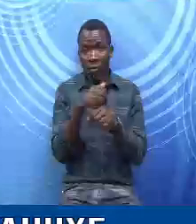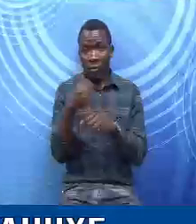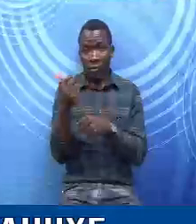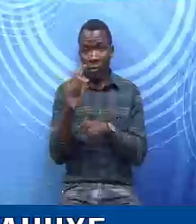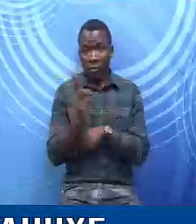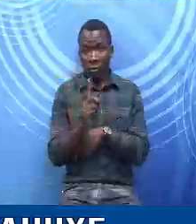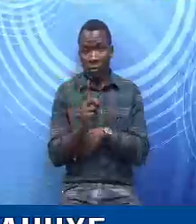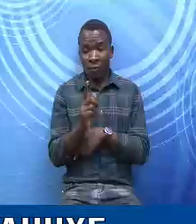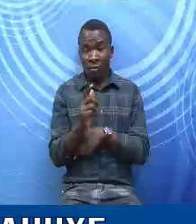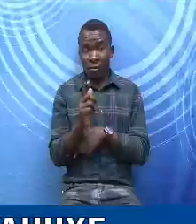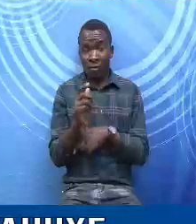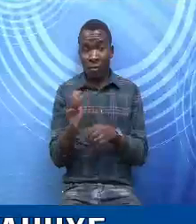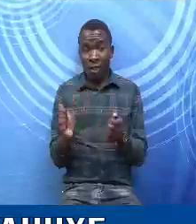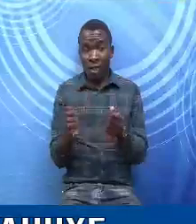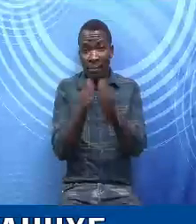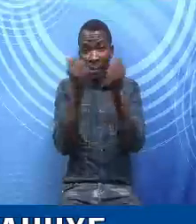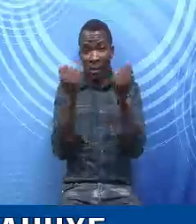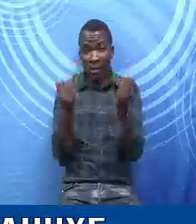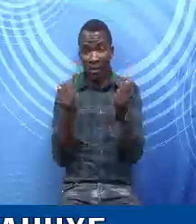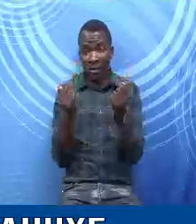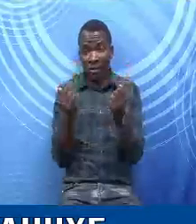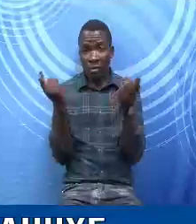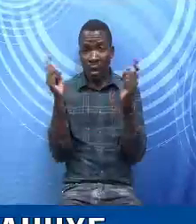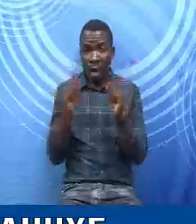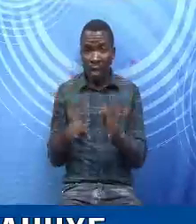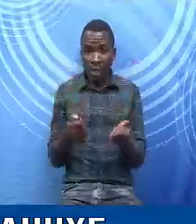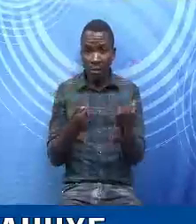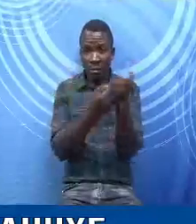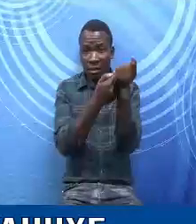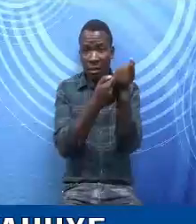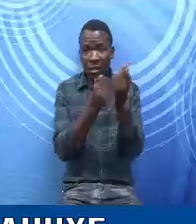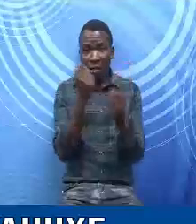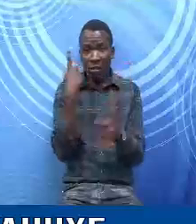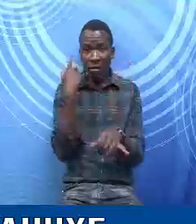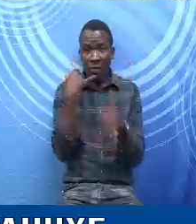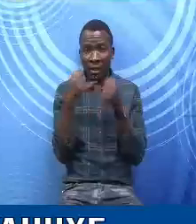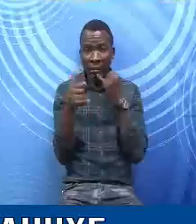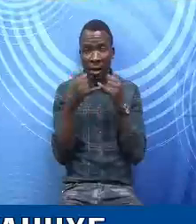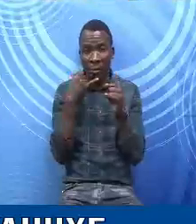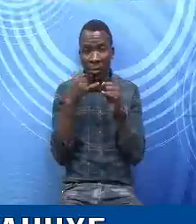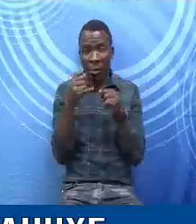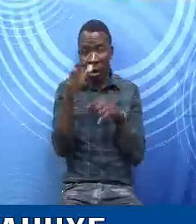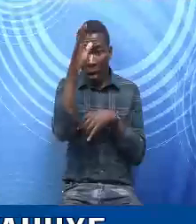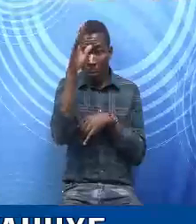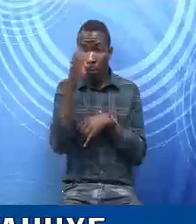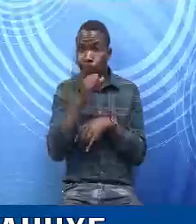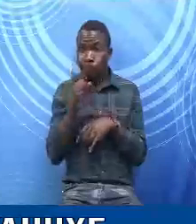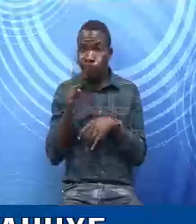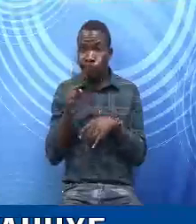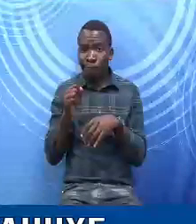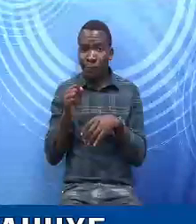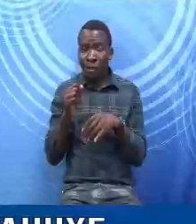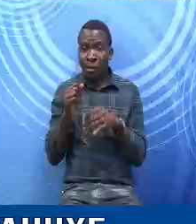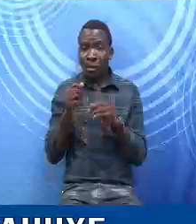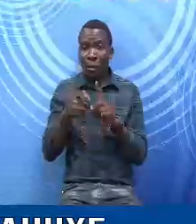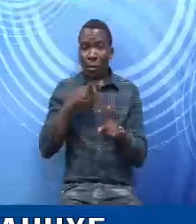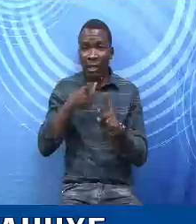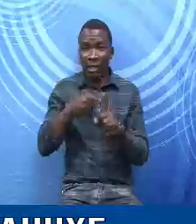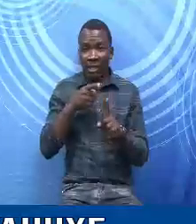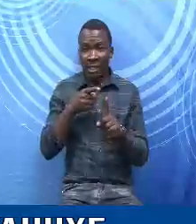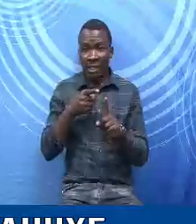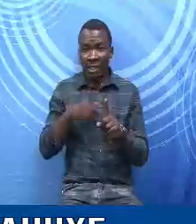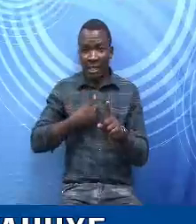Ni ibyago twaje gutabara, twumvise amakuru y'umusaza wa wimanitse mu mugozi, turaza ku mukwe we